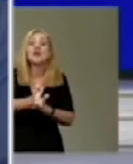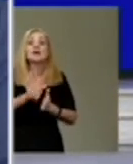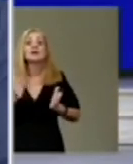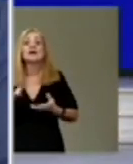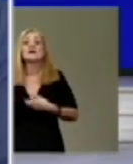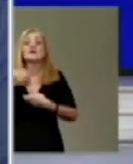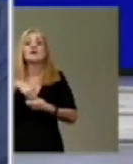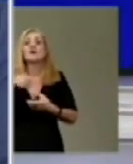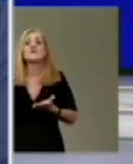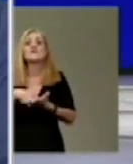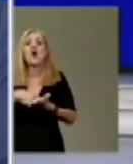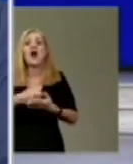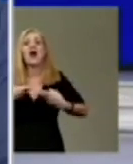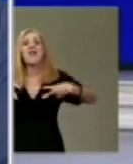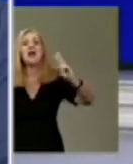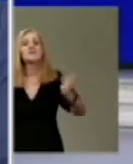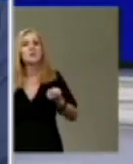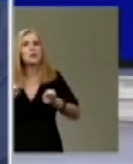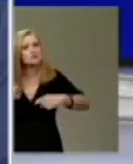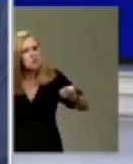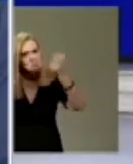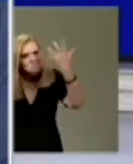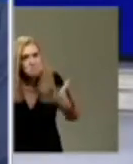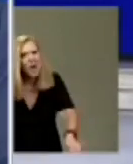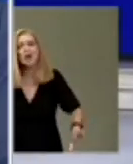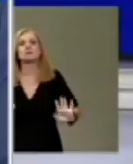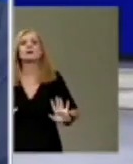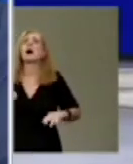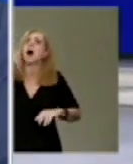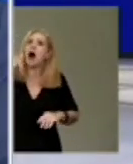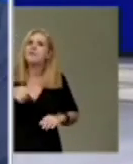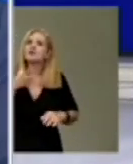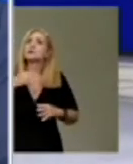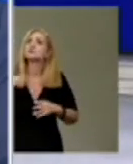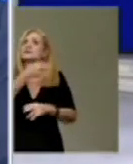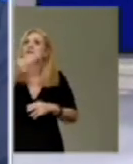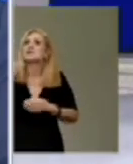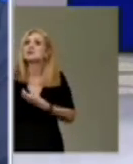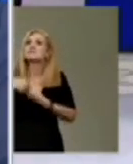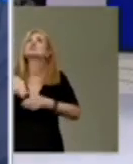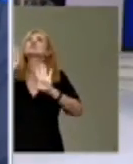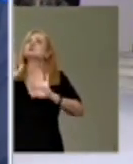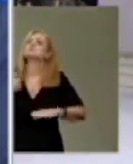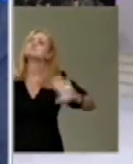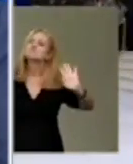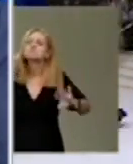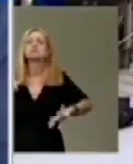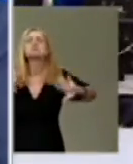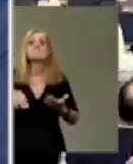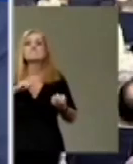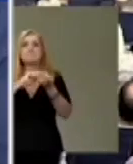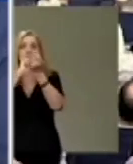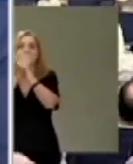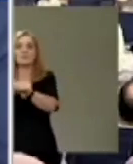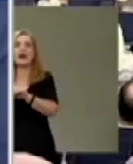αυ ψήσεις να πάμε όμως στην ουσία και σε αυτό που επίσης στις απαντήσεις μου σήμερα ίσως εκμεταλλεύομαι